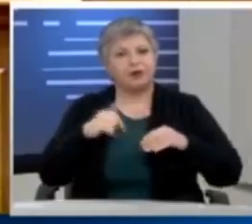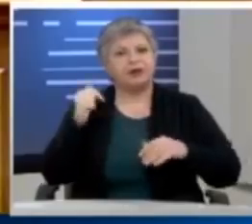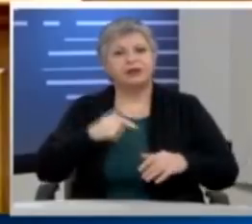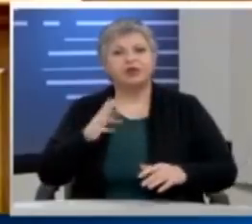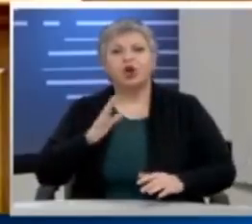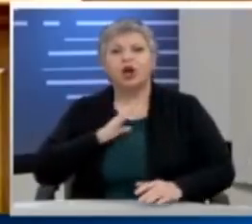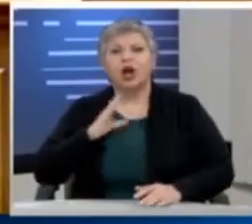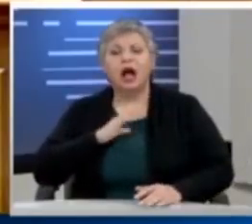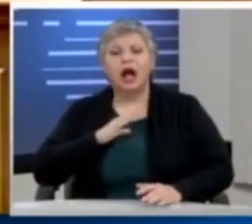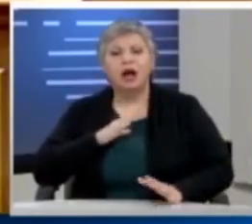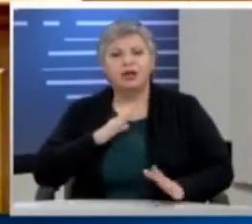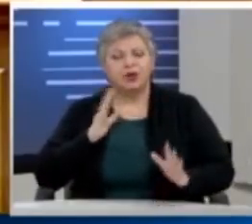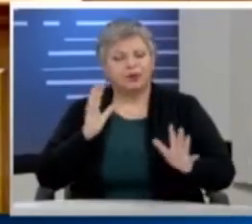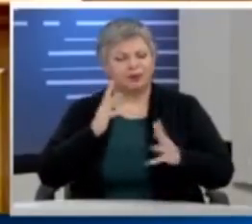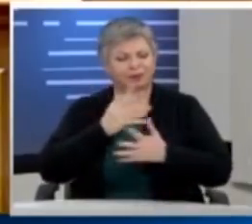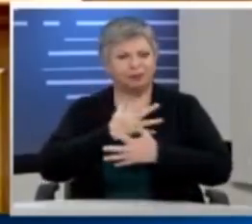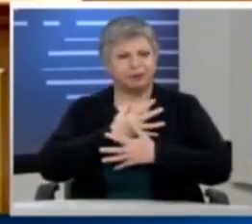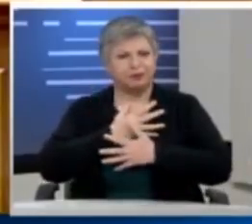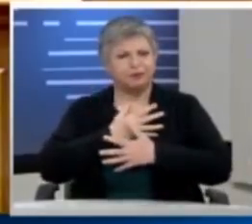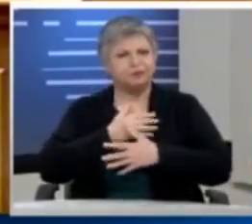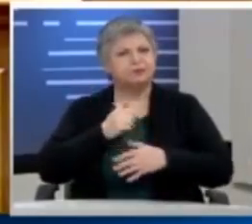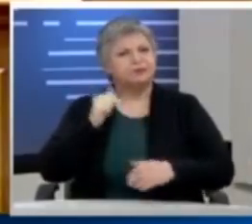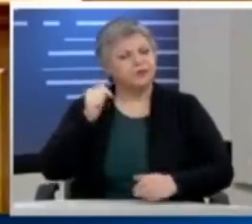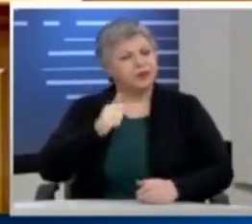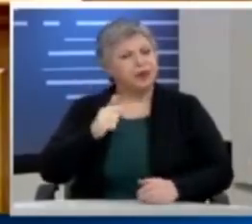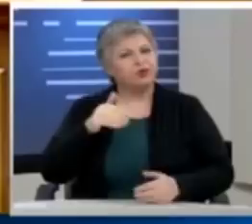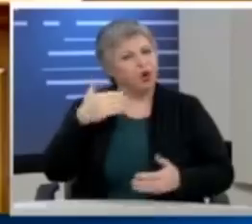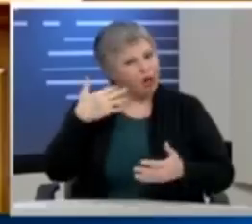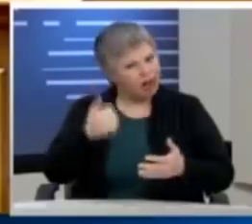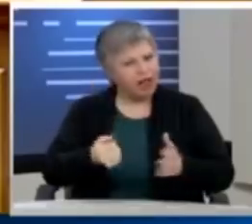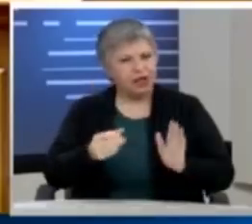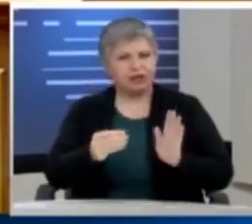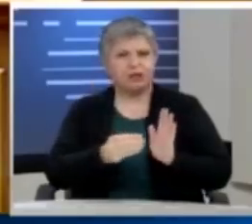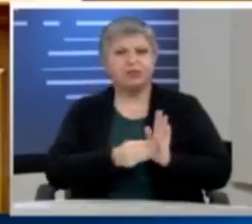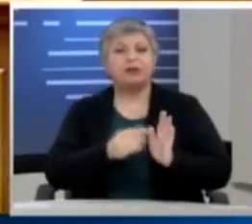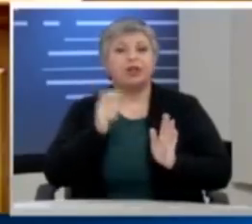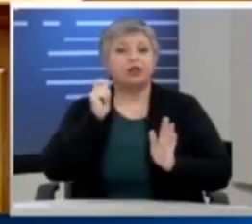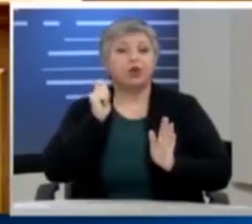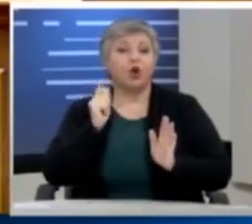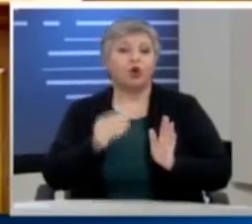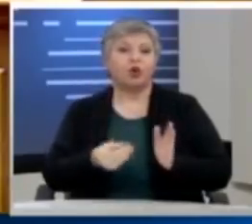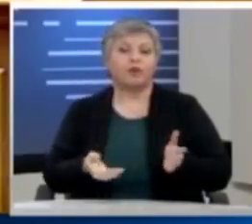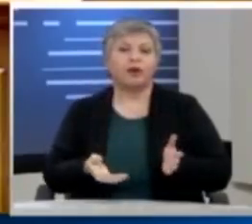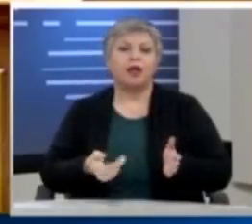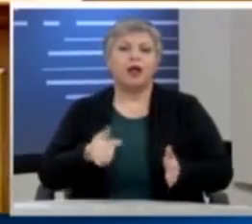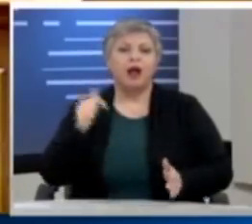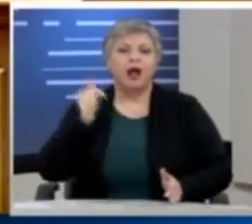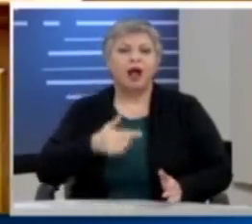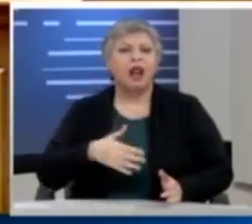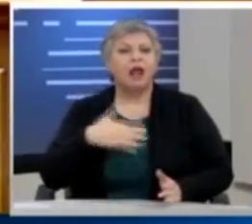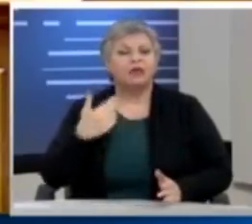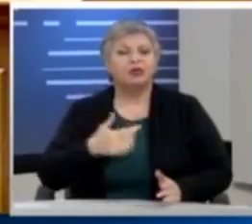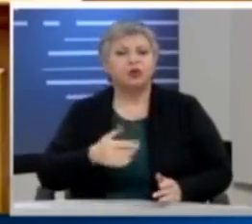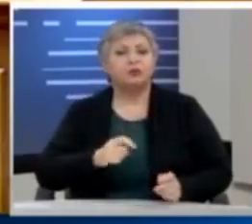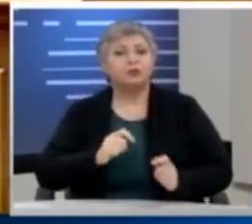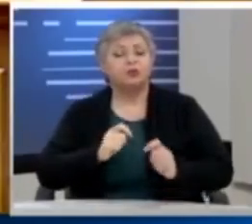να έχει γεωγραφικό προσδιορισμό έργα όμνες, όμως αυτό το ανατρέπεται σε μεγάλο βαθμό με την